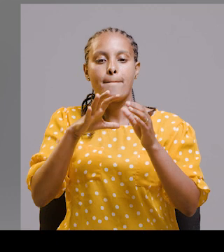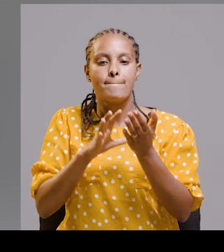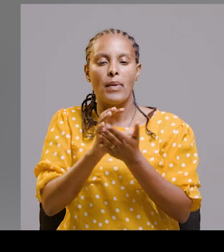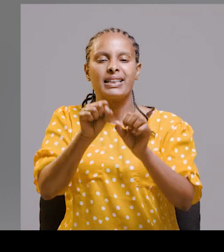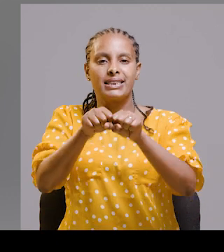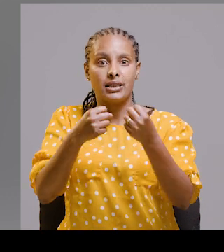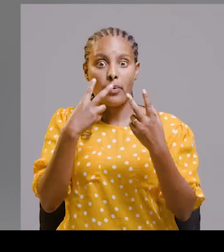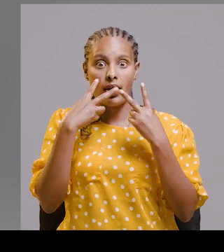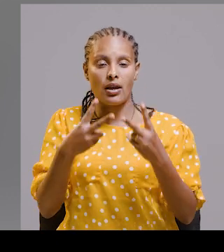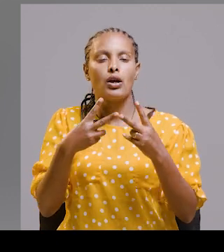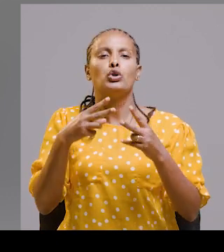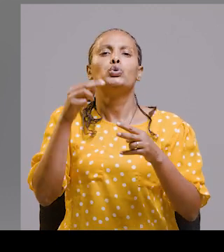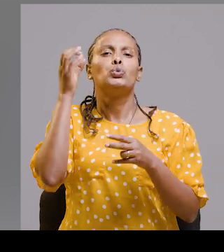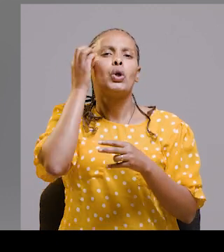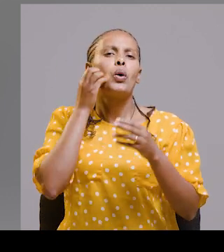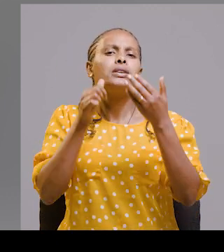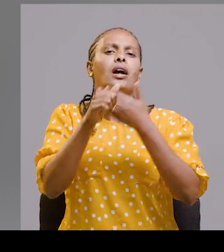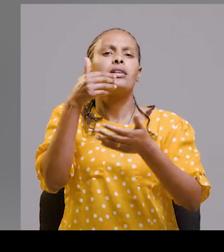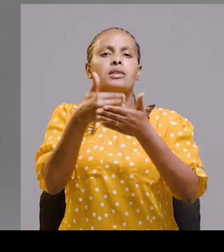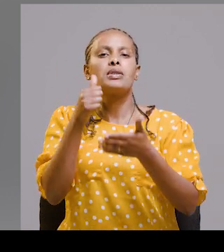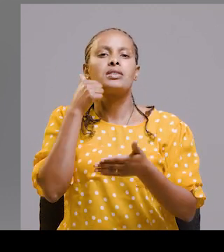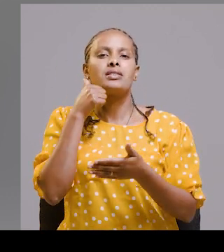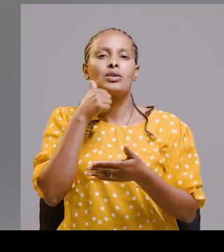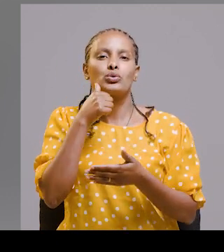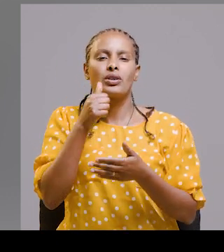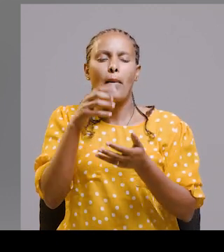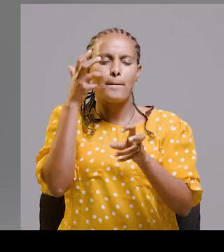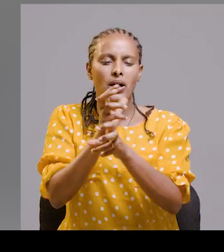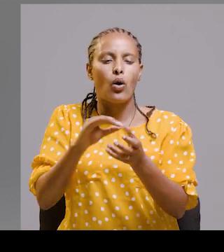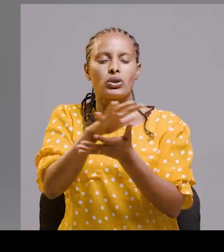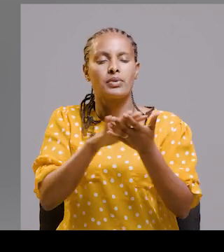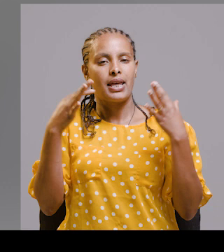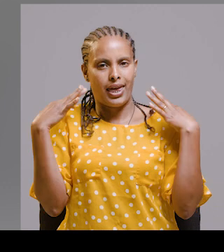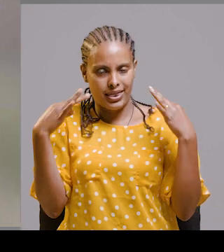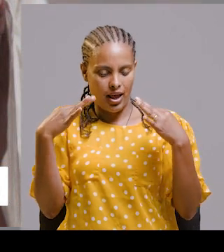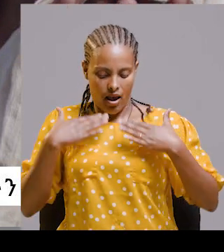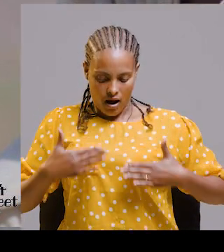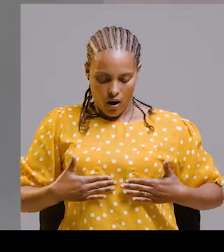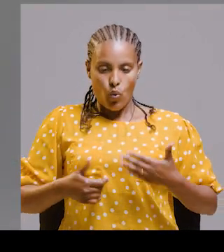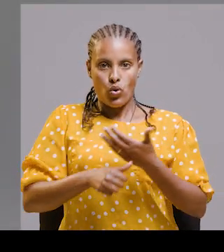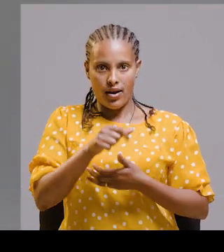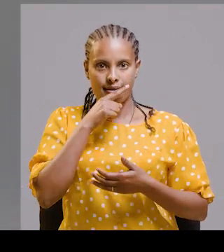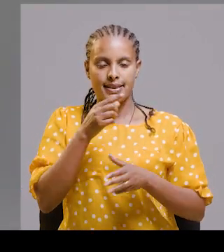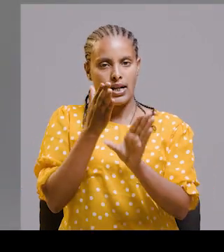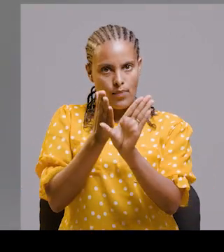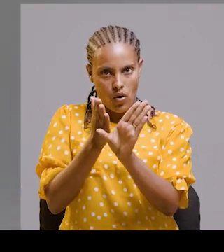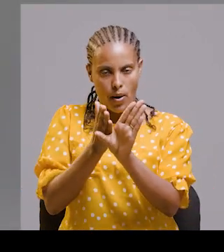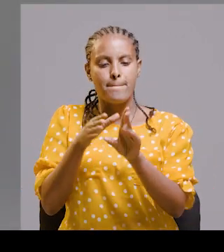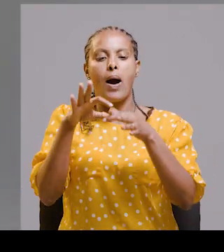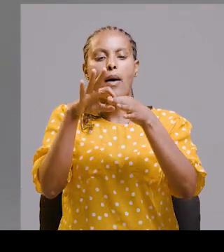ሪፖርት እንደሚያሳየው ጾታዊ ጥቃት የደረሰባቸው ሴቶች ከባድና ውስብስብ የጤና የአካል ጉዳት ስነ